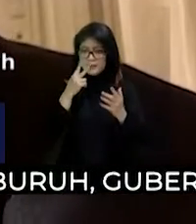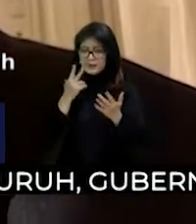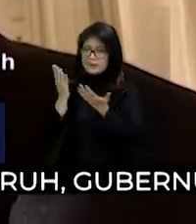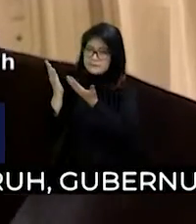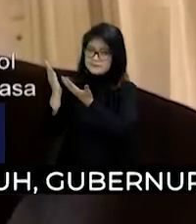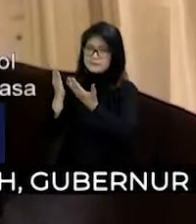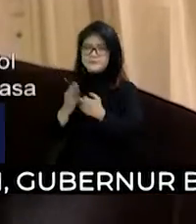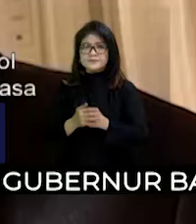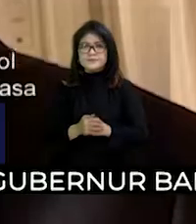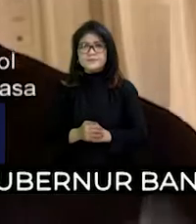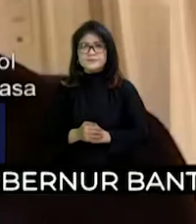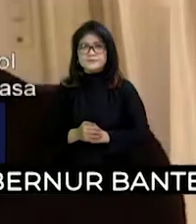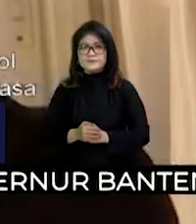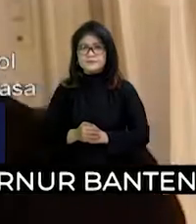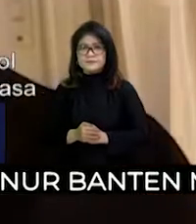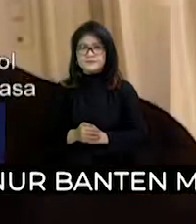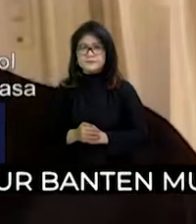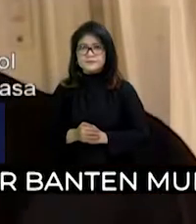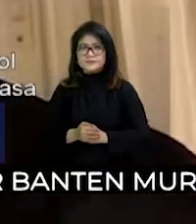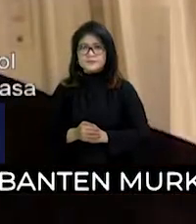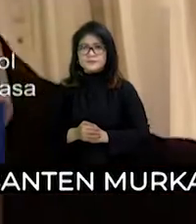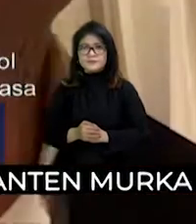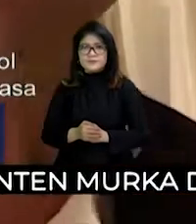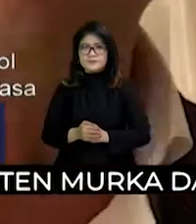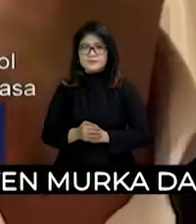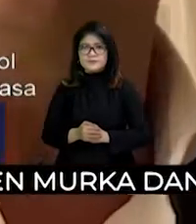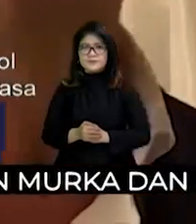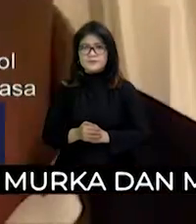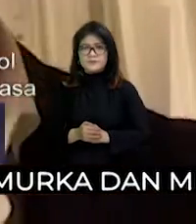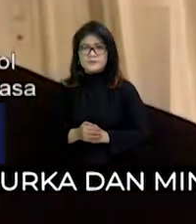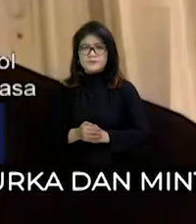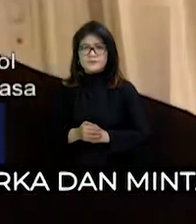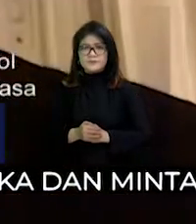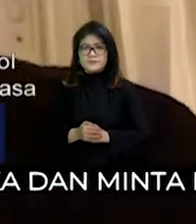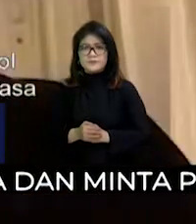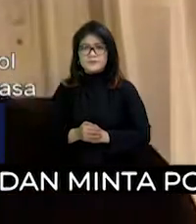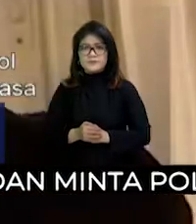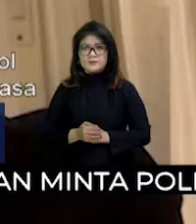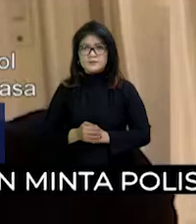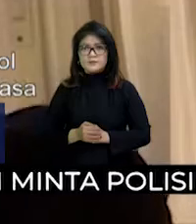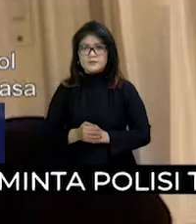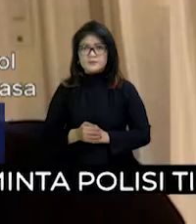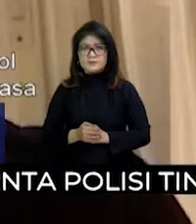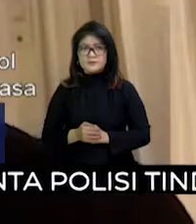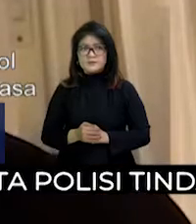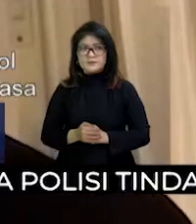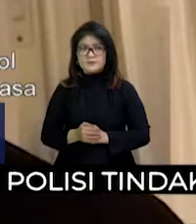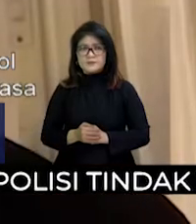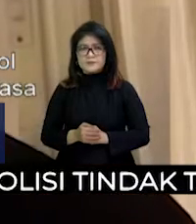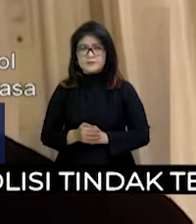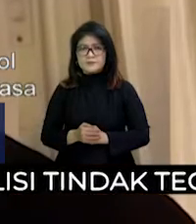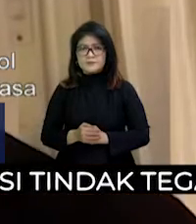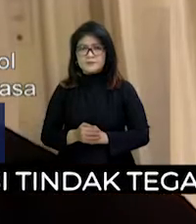incredible experience there. During my recent trip to Jakarta, I visited Ancol with my track design team and we all agreed